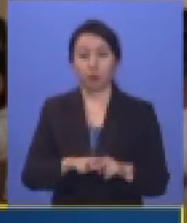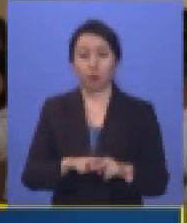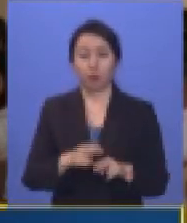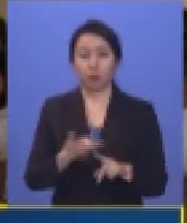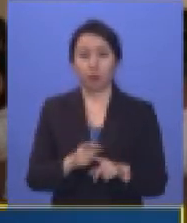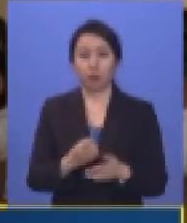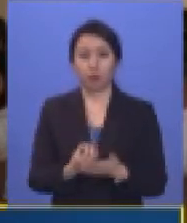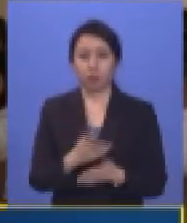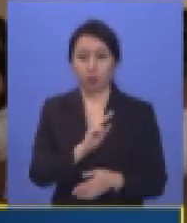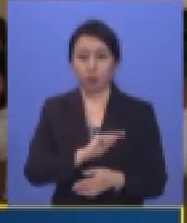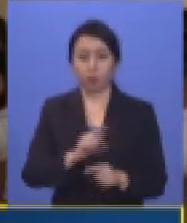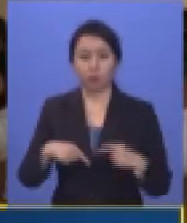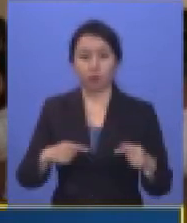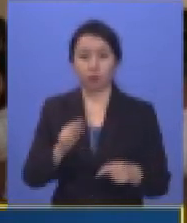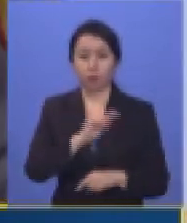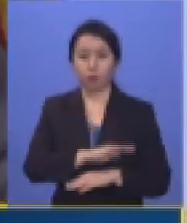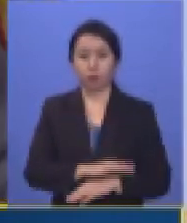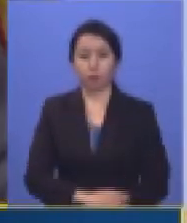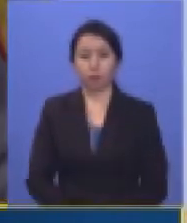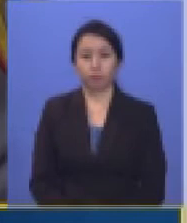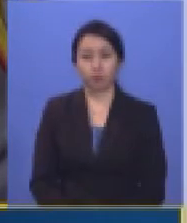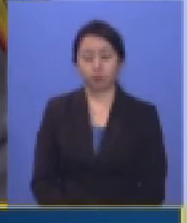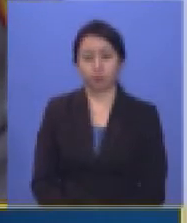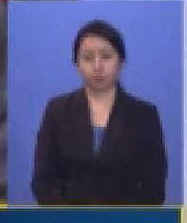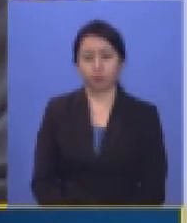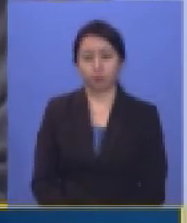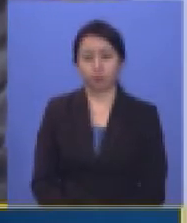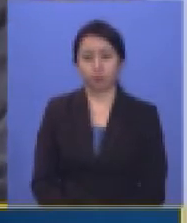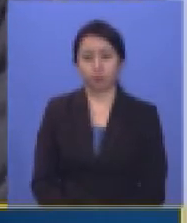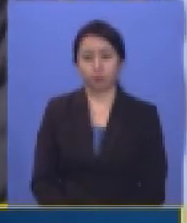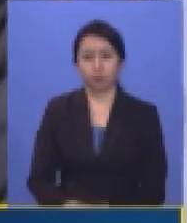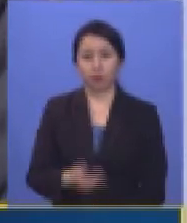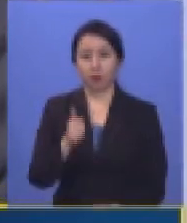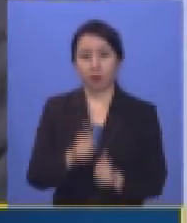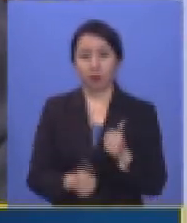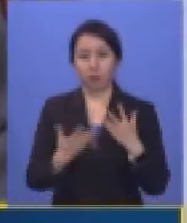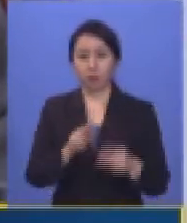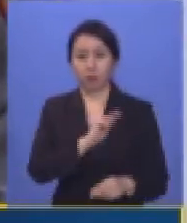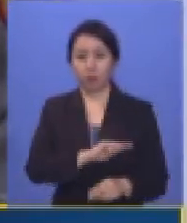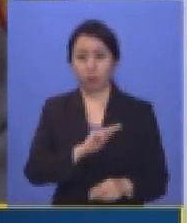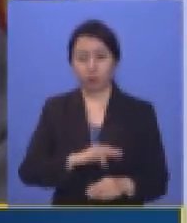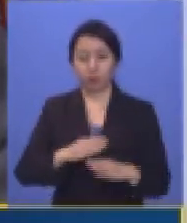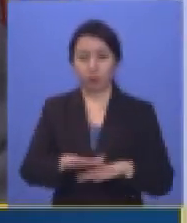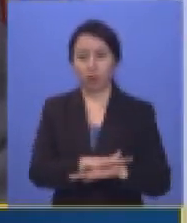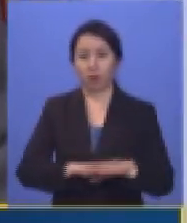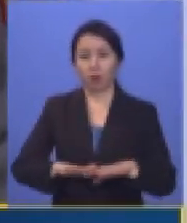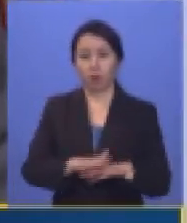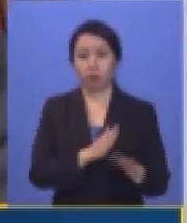очень ценны при работе в любой должности. Каждый день наши сотрудники обеспечивают охрану общественного